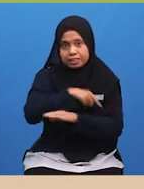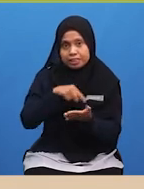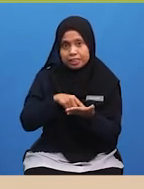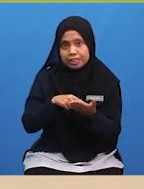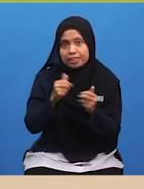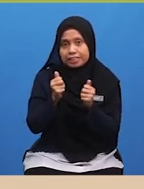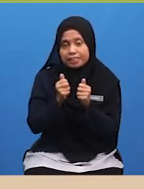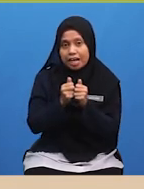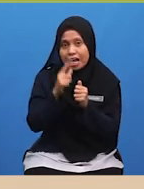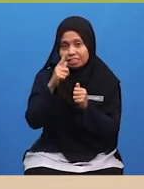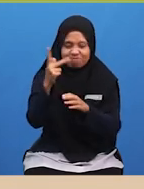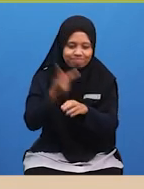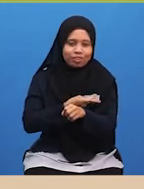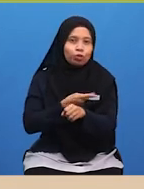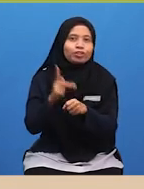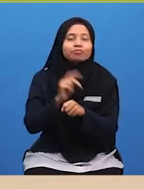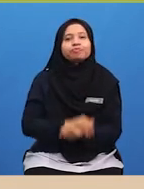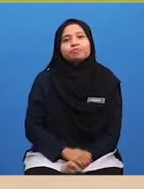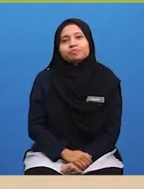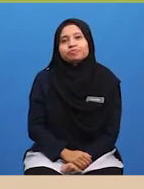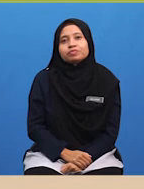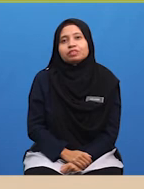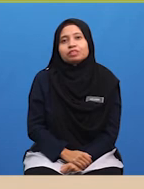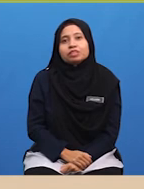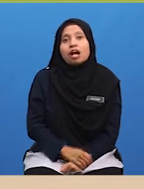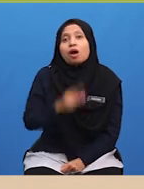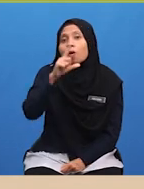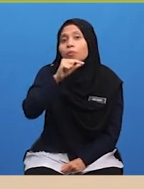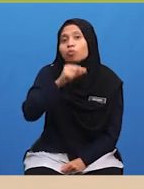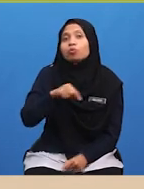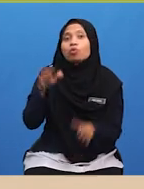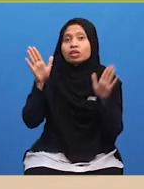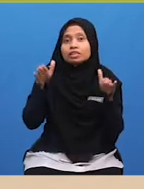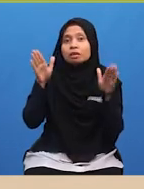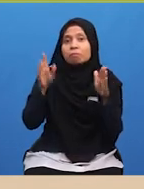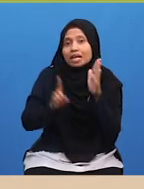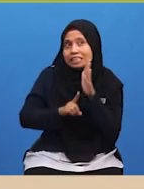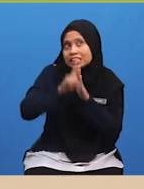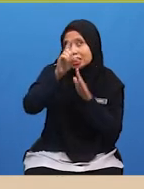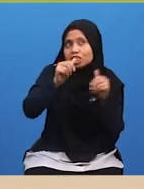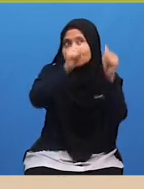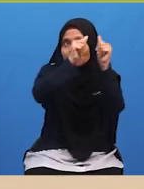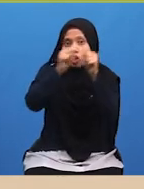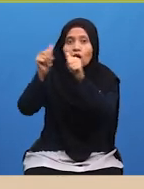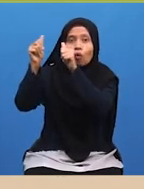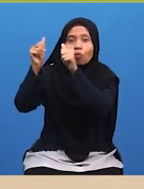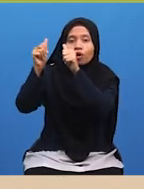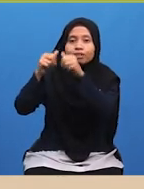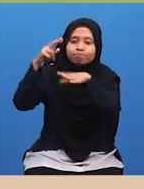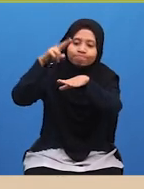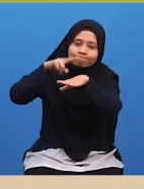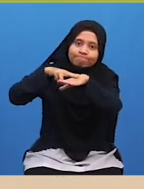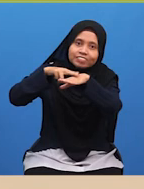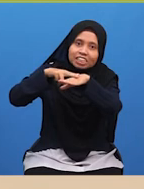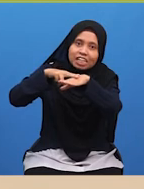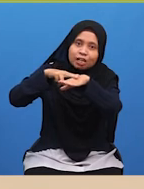ini dengan serangkap pantun. Burung terbang tinggi di awan,